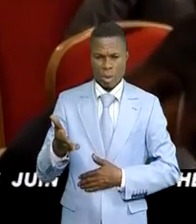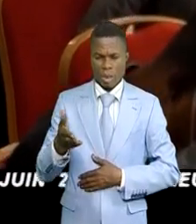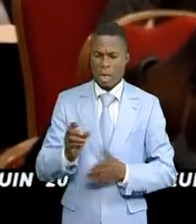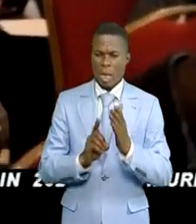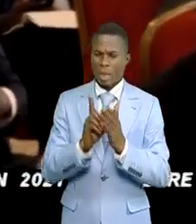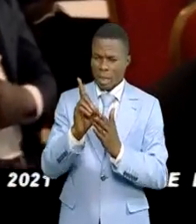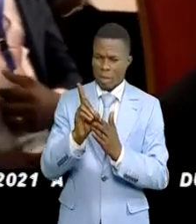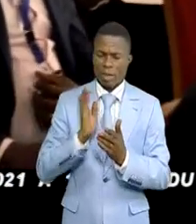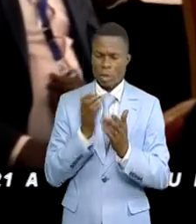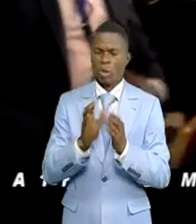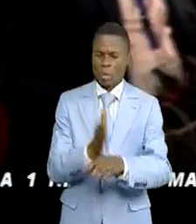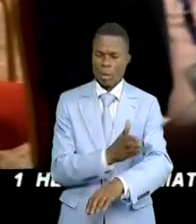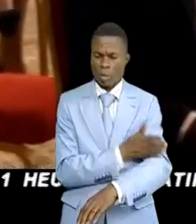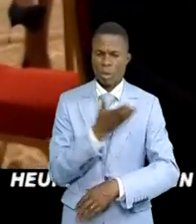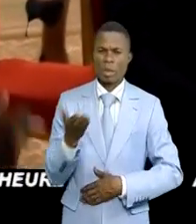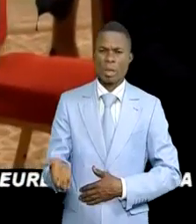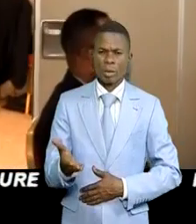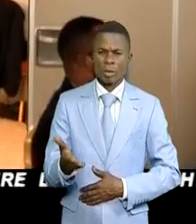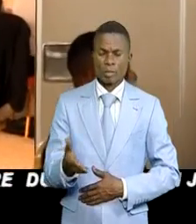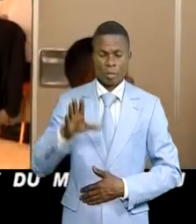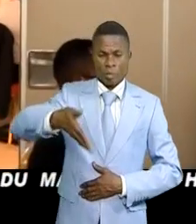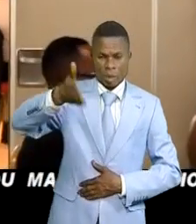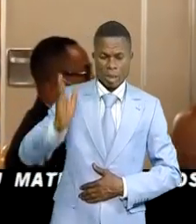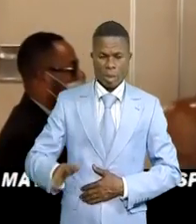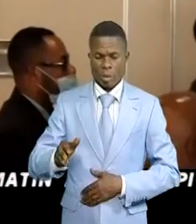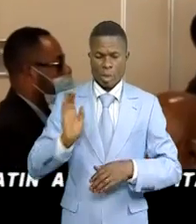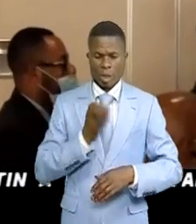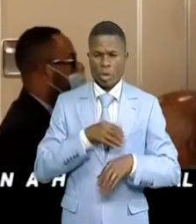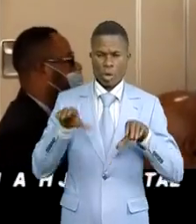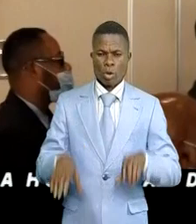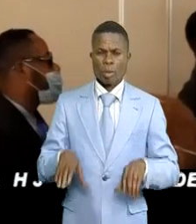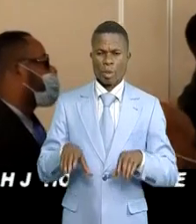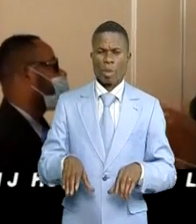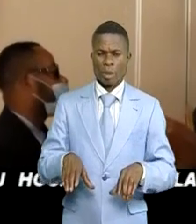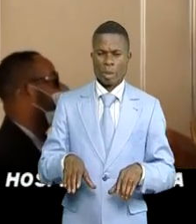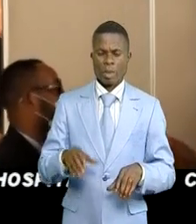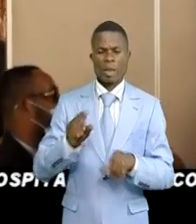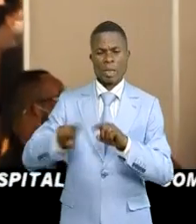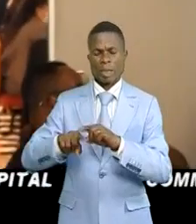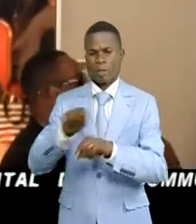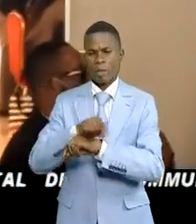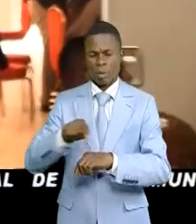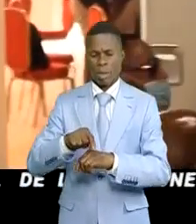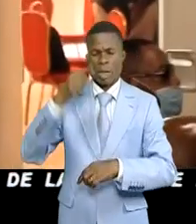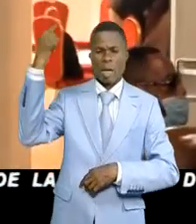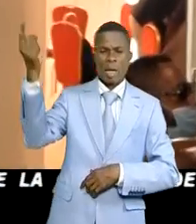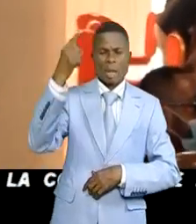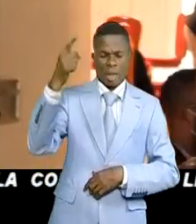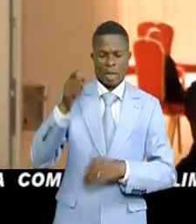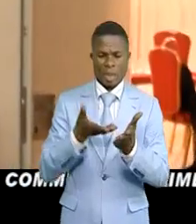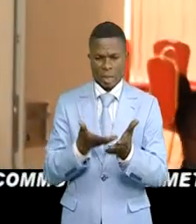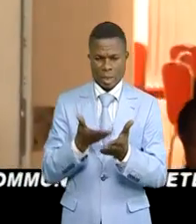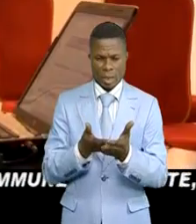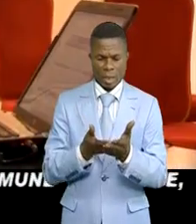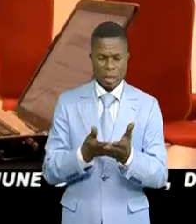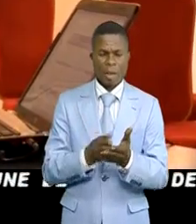le développement de notre pays. Les experts nationaux des différents ministères concernés et internationaux à ces travaux ont